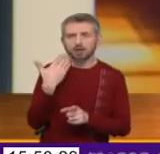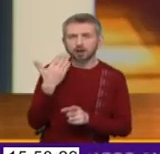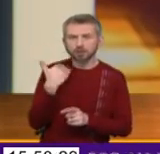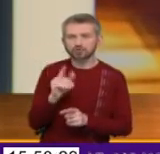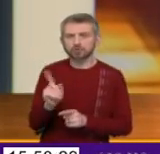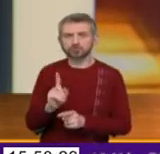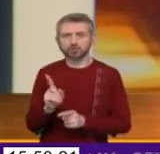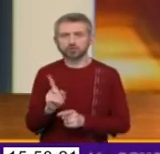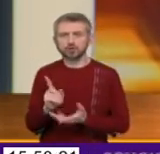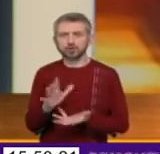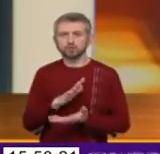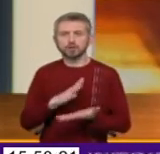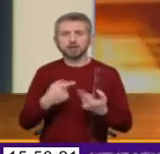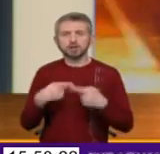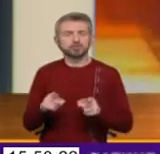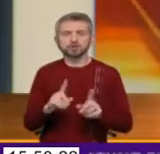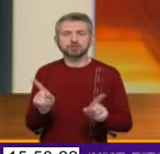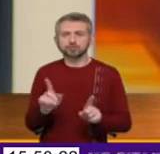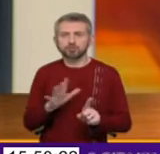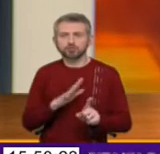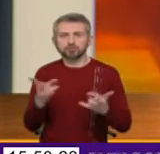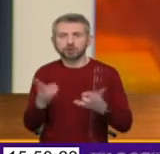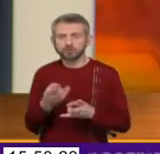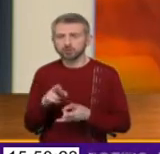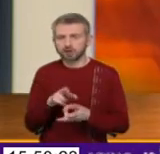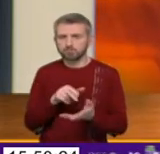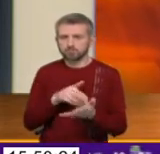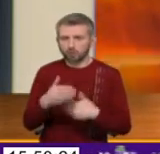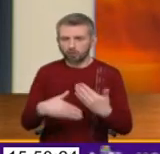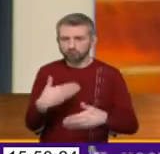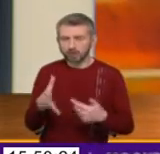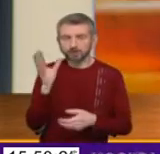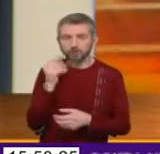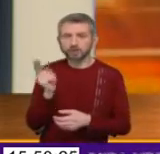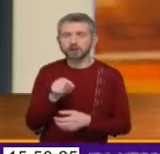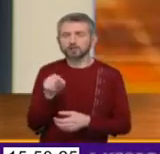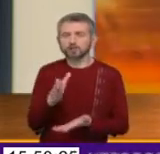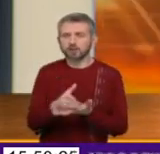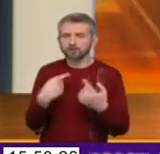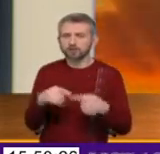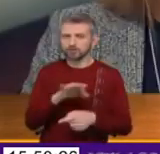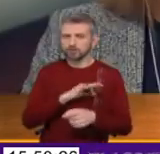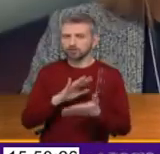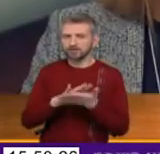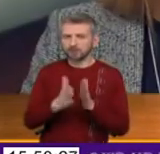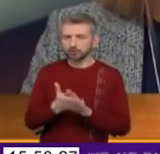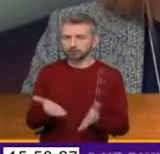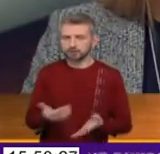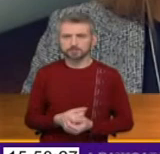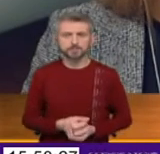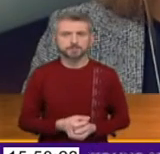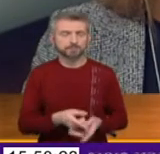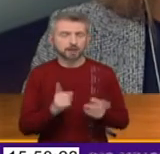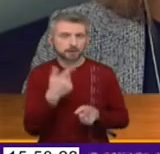можливо, якісь інші процедури були потрібні для проходження, вже зважаючи на те, що ви маєте інший юридичний статус? Ну,